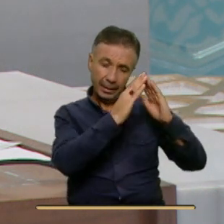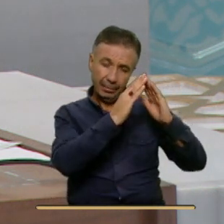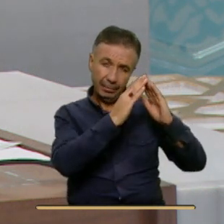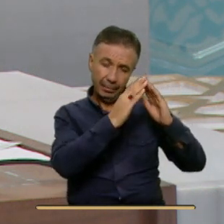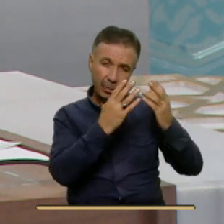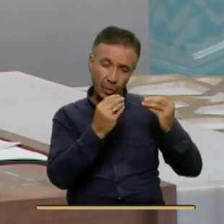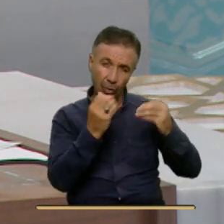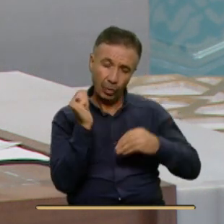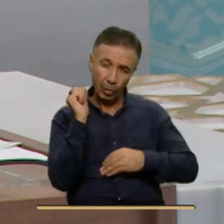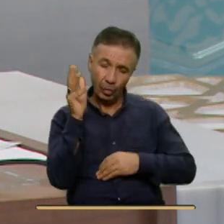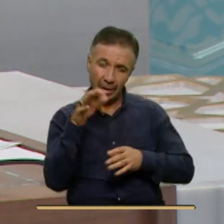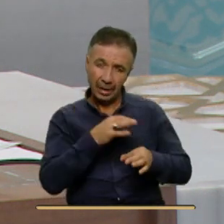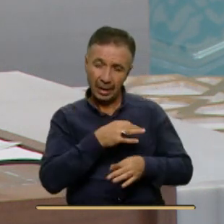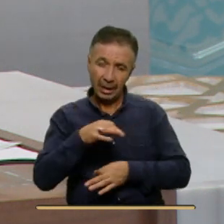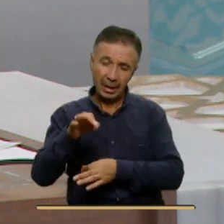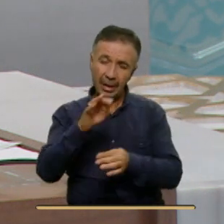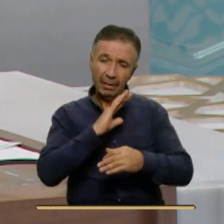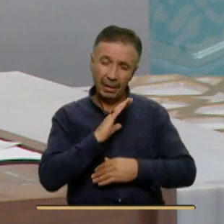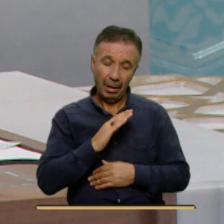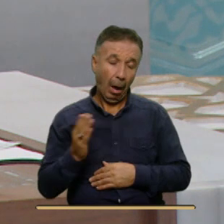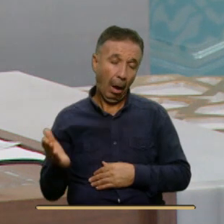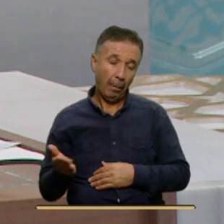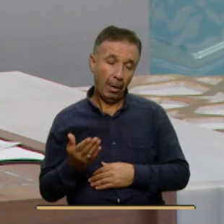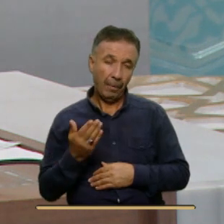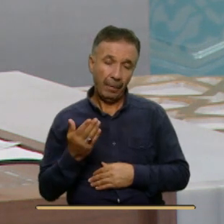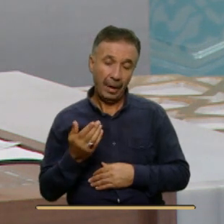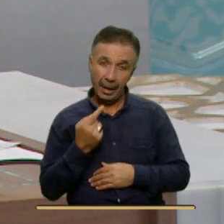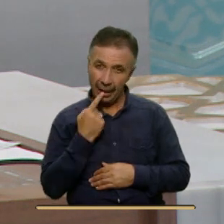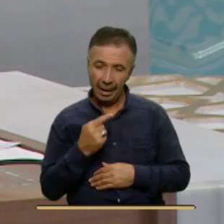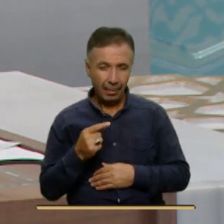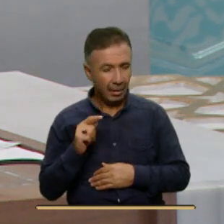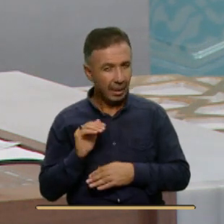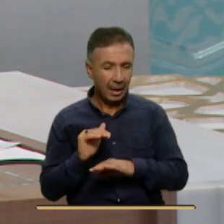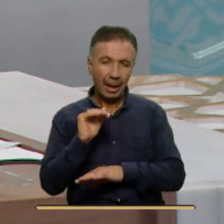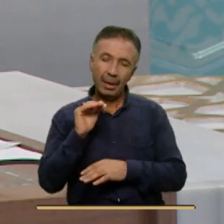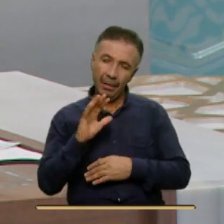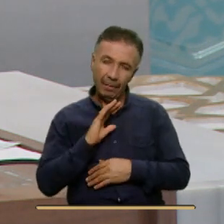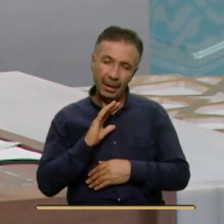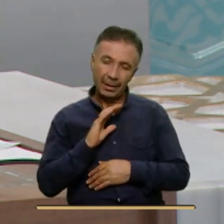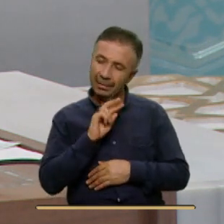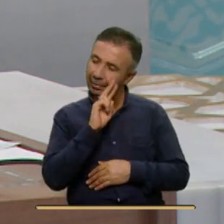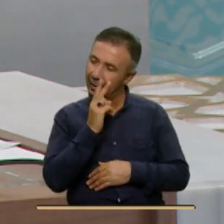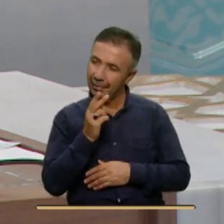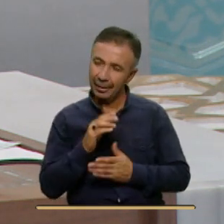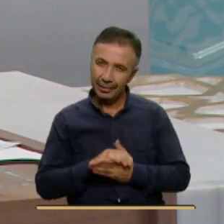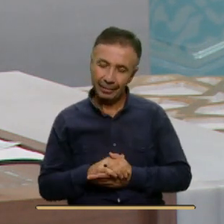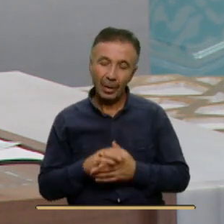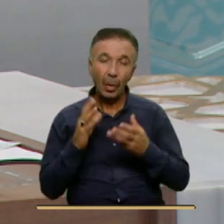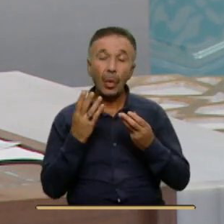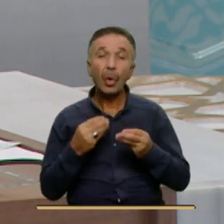için umursamaz bir edayla yaşayabiliyor maalesef. Durum ama böyle değil,